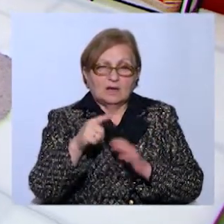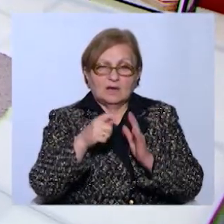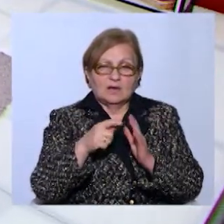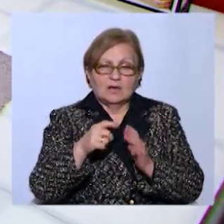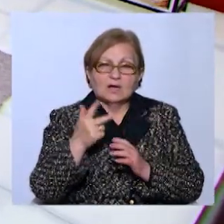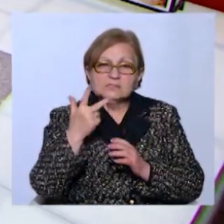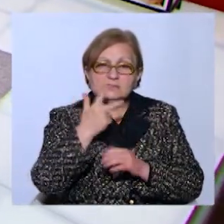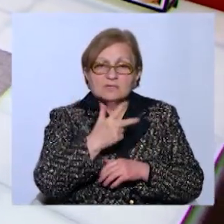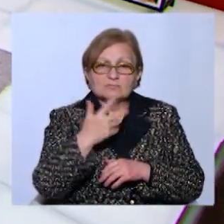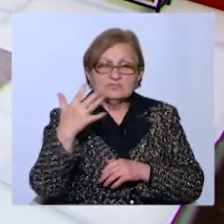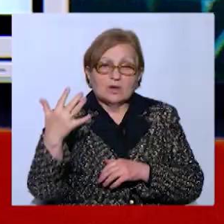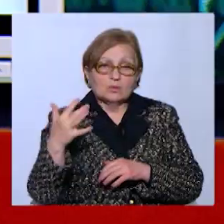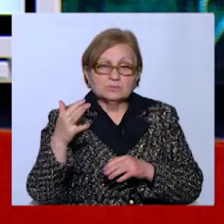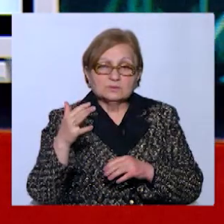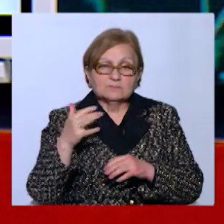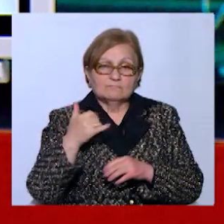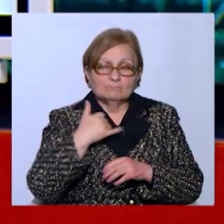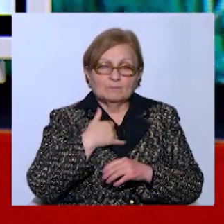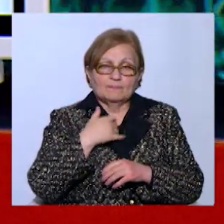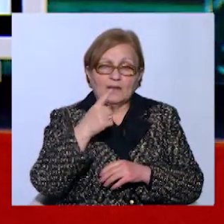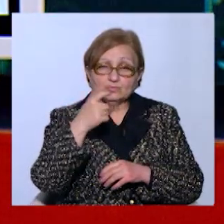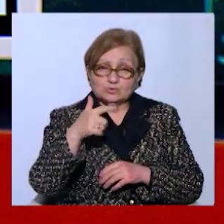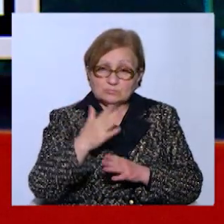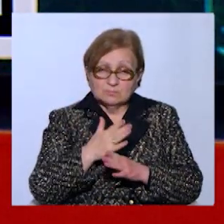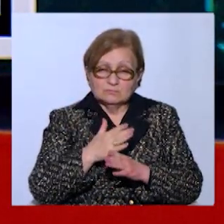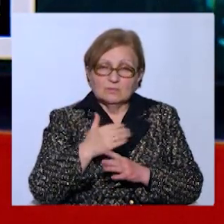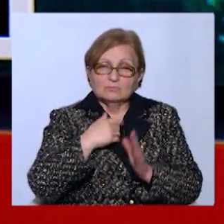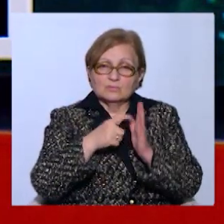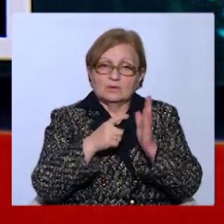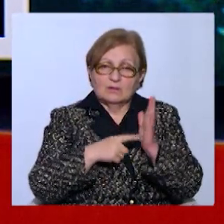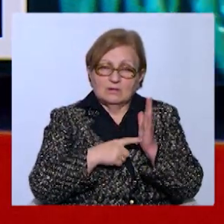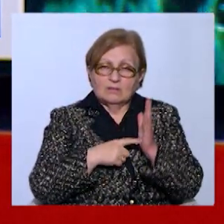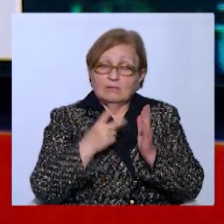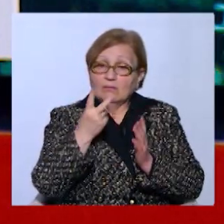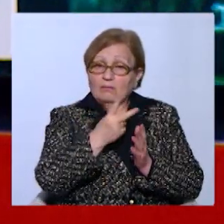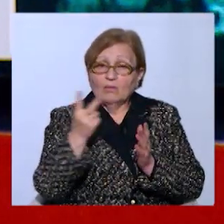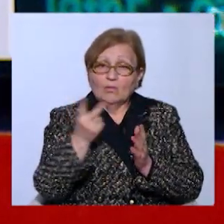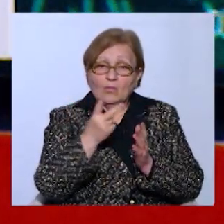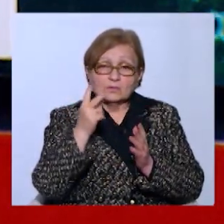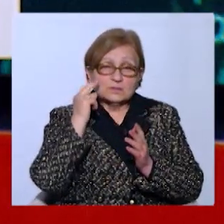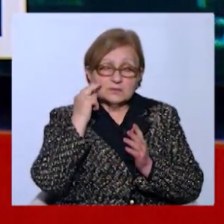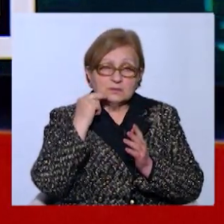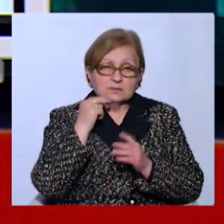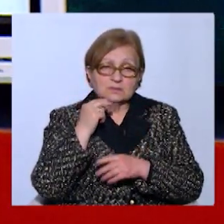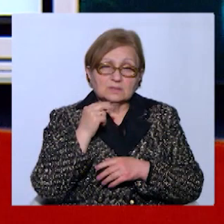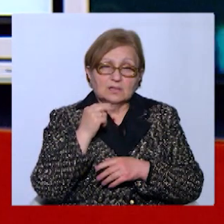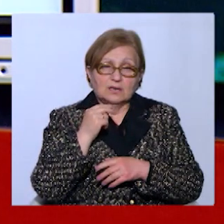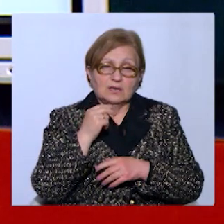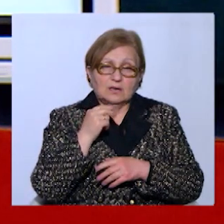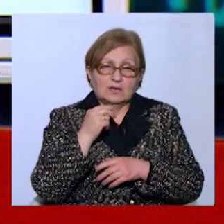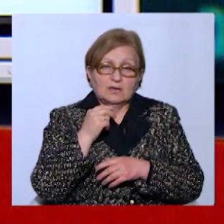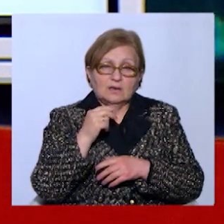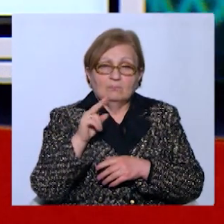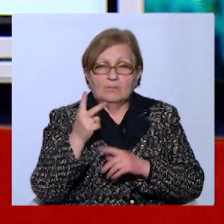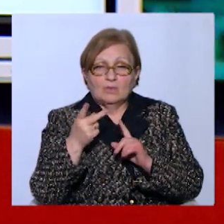პროპორციულ ნაწილებად. ესე იგი რას ნიშნავს? მაქვს რიცხვი 120 და მინდა გავყო ორ ისეთ რიცხვად. თქვა ერთი რიცხვი არის A